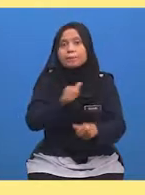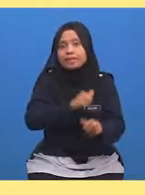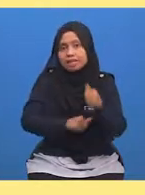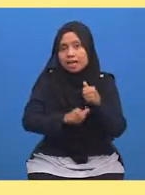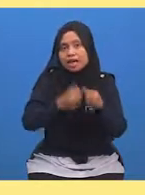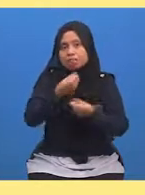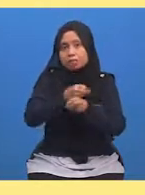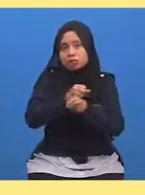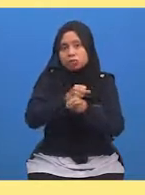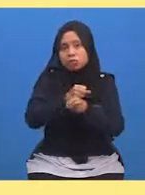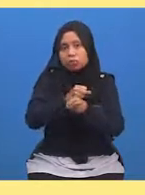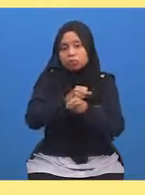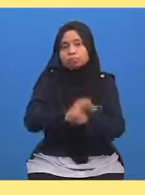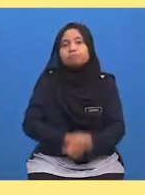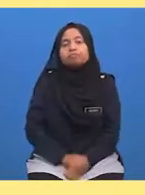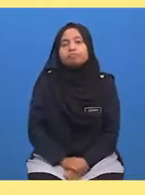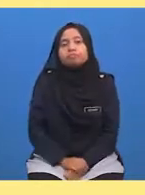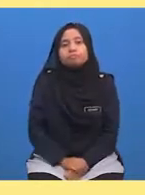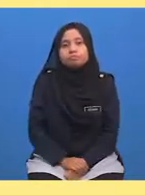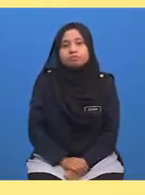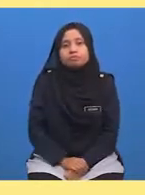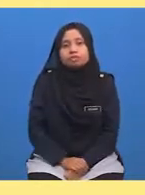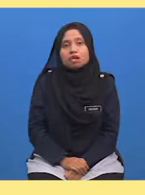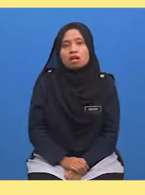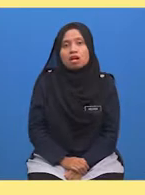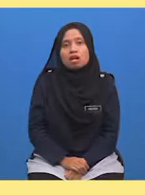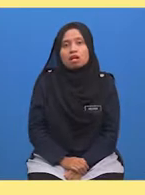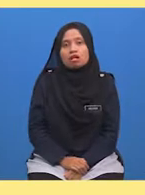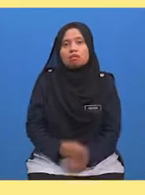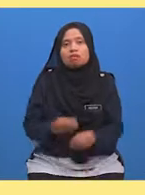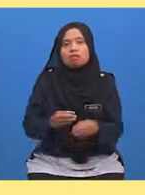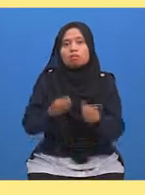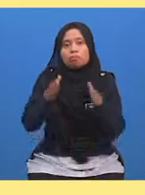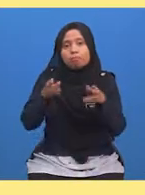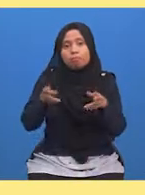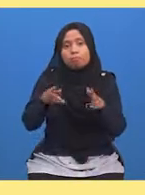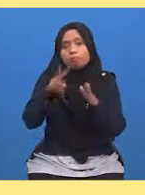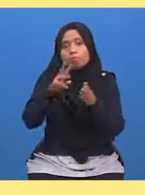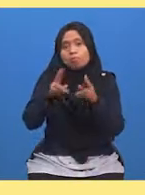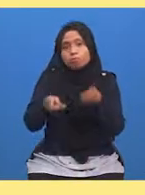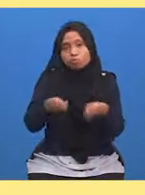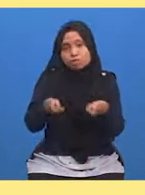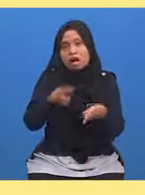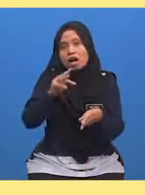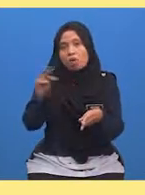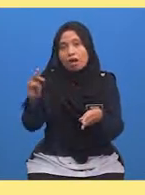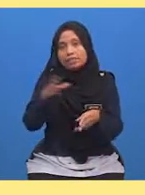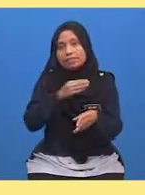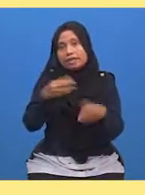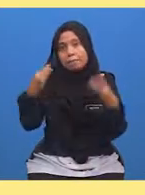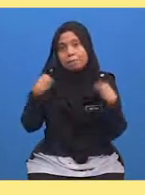atau entiti perniagaan, biodata perniagaan dan pemilik